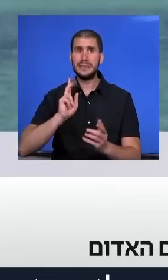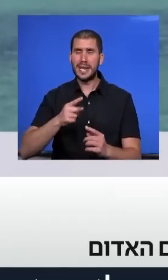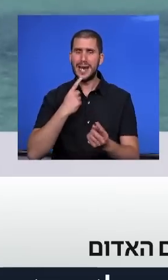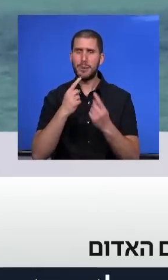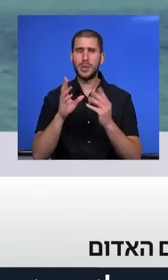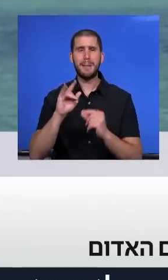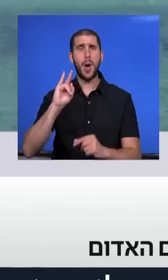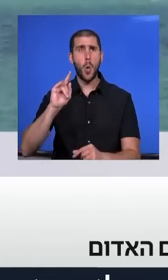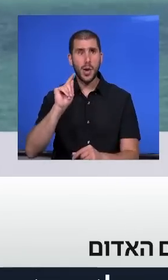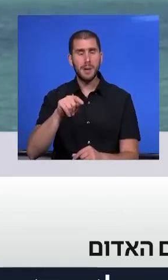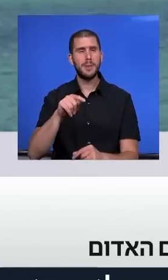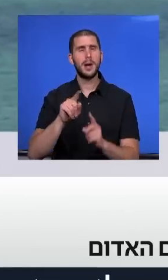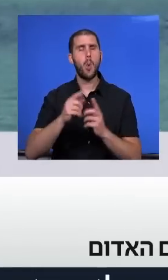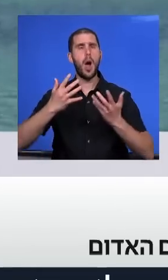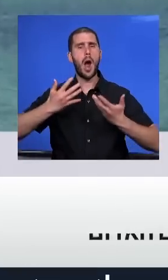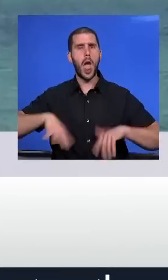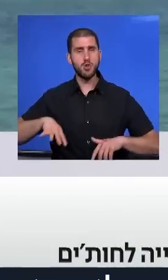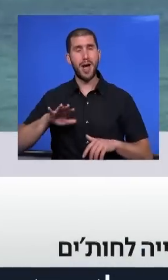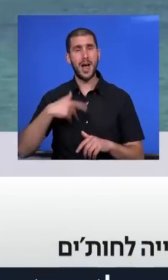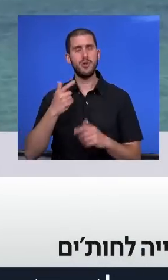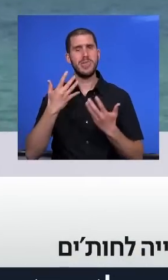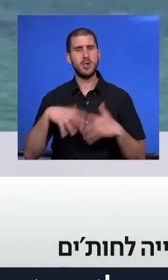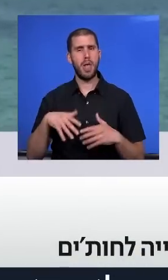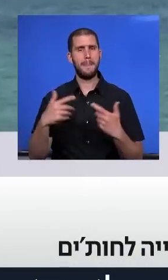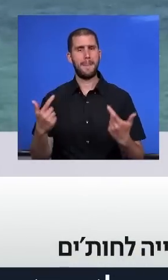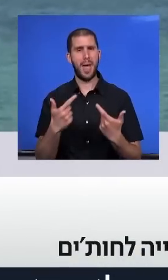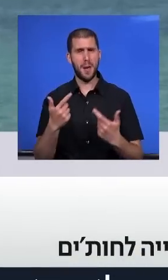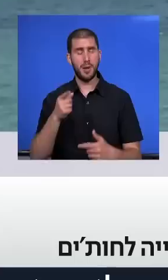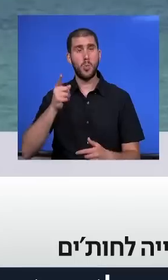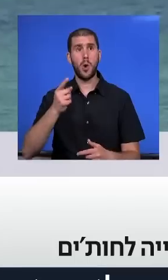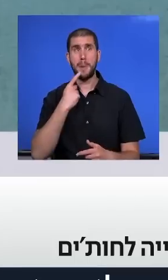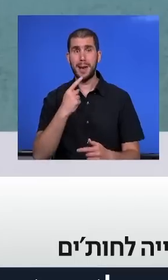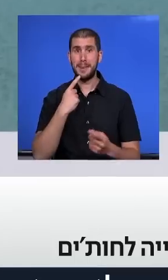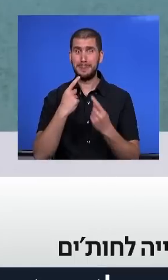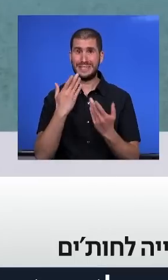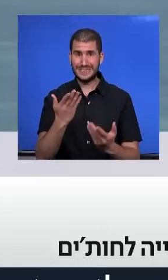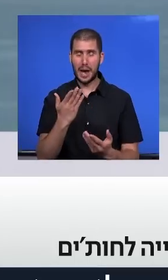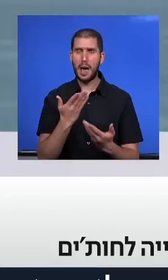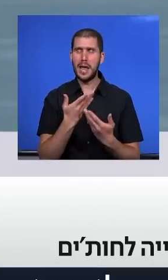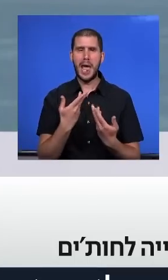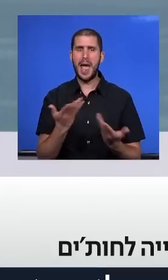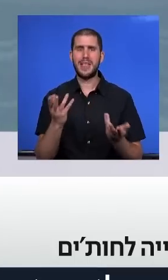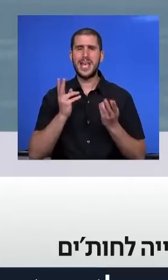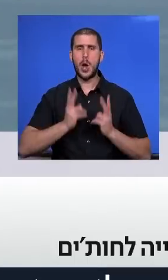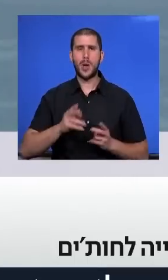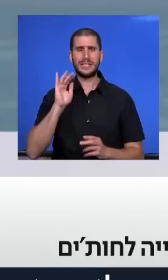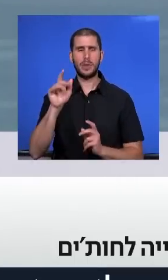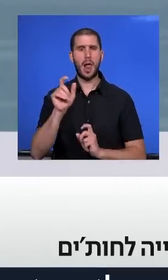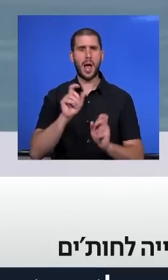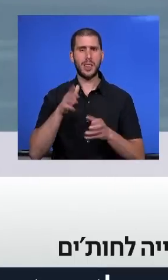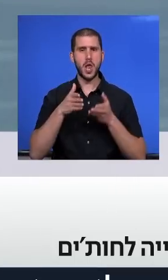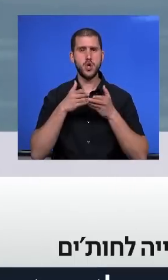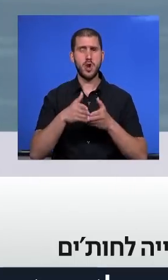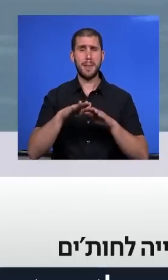החוסים מעמדת חולשה אחרי שכשלה בלחימה נגדם. הוא הדגיש בשיחה איתי כי אין ביכולתה של סעודיה להגן על נתיבי השייט בים